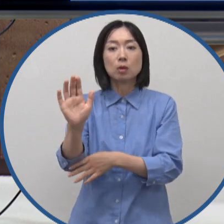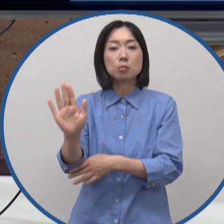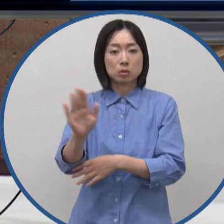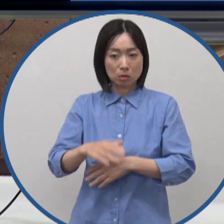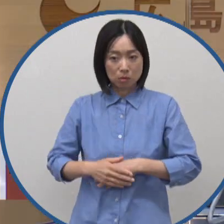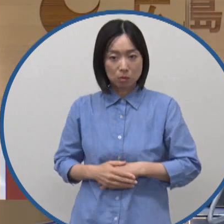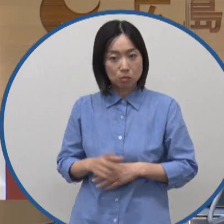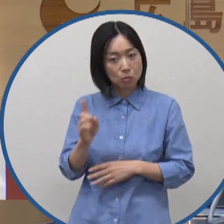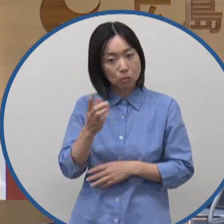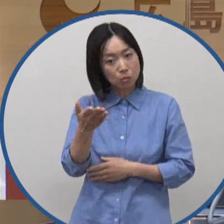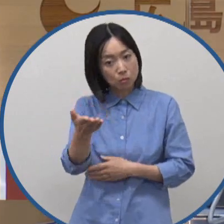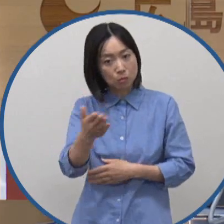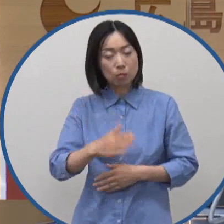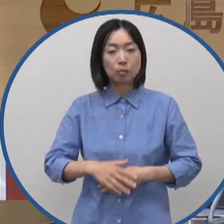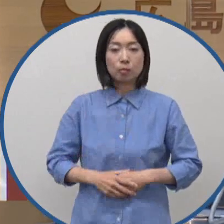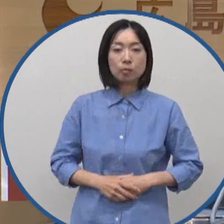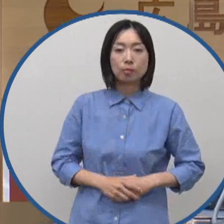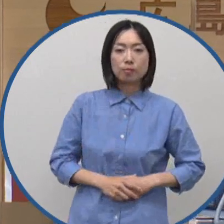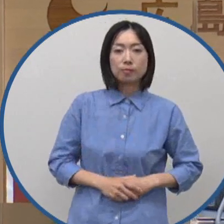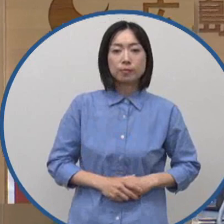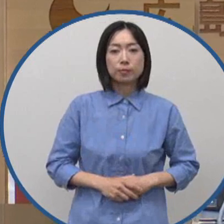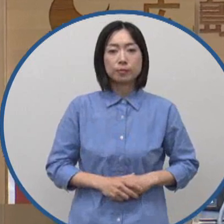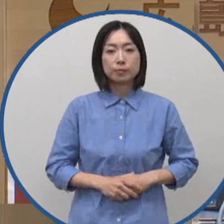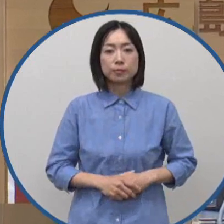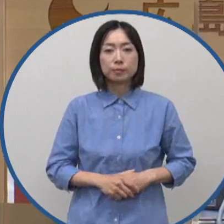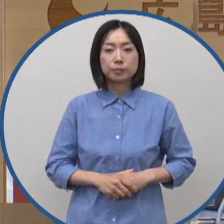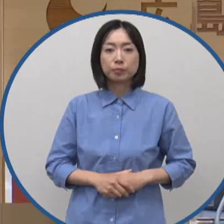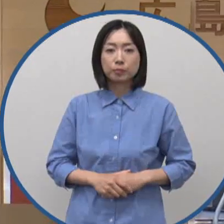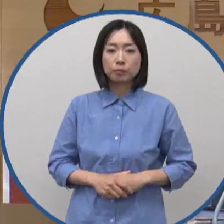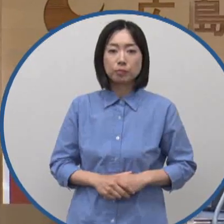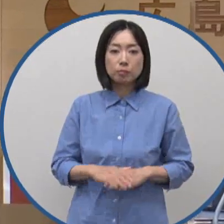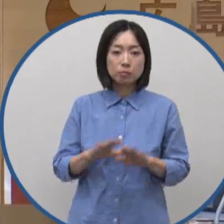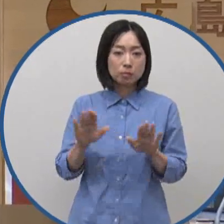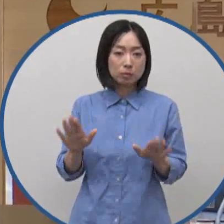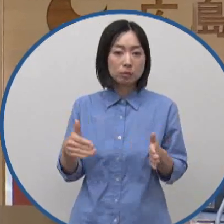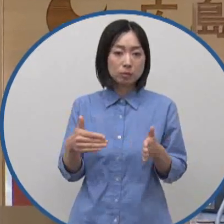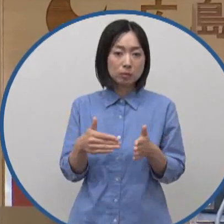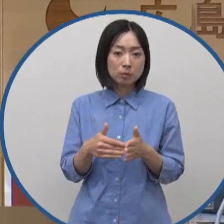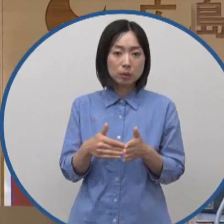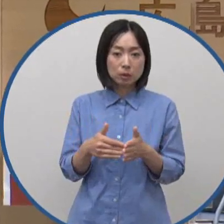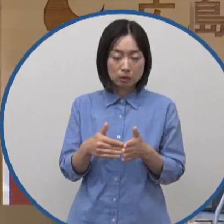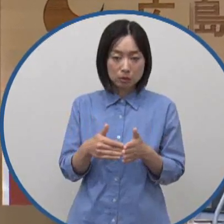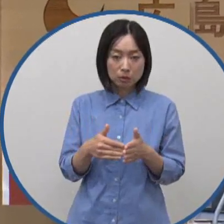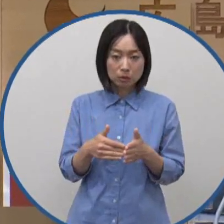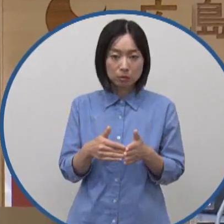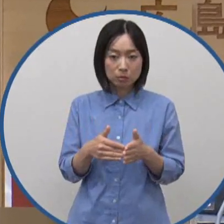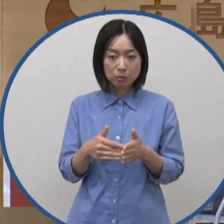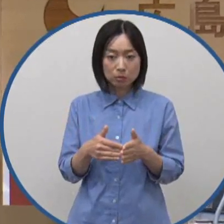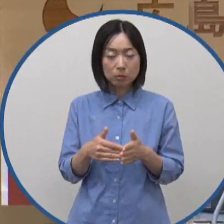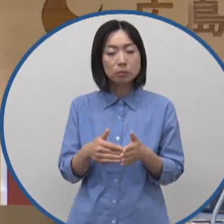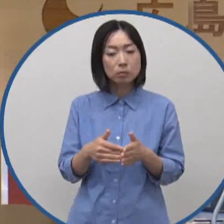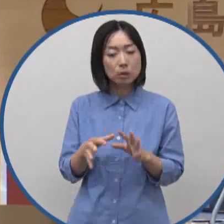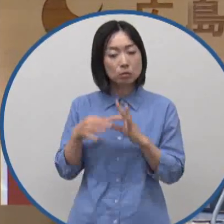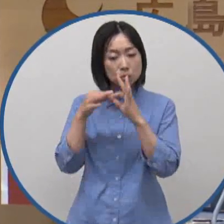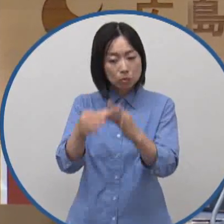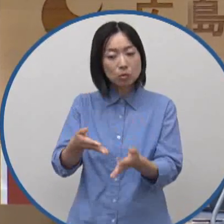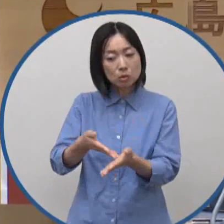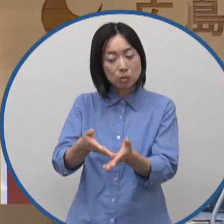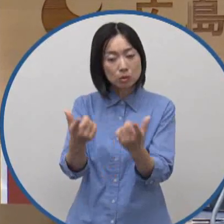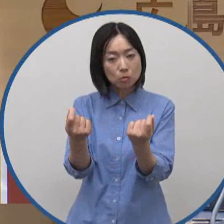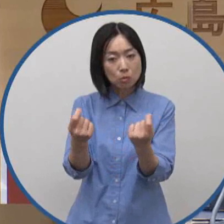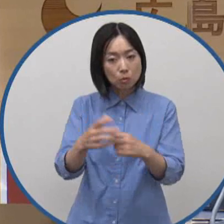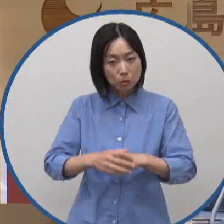か。 はい、従来からここでご説明させていただいているようにです